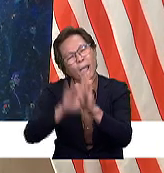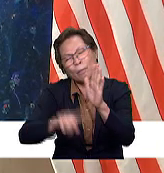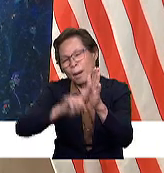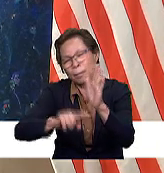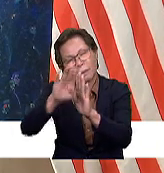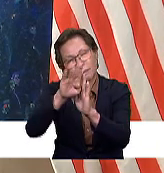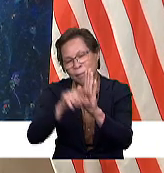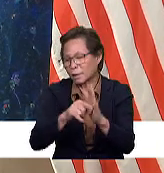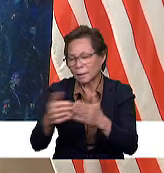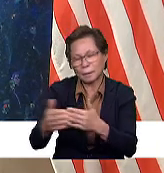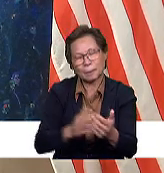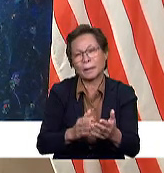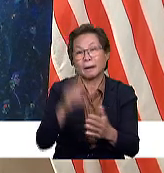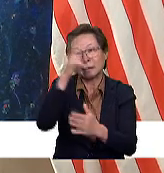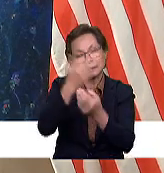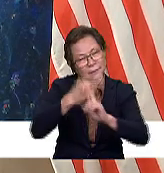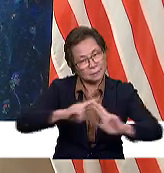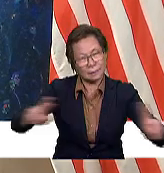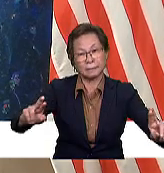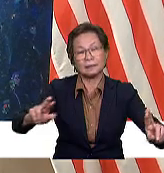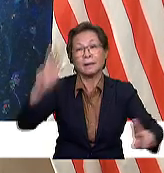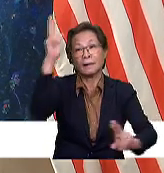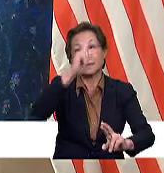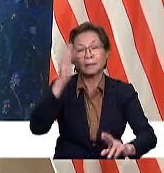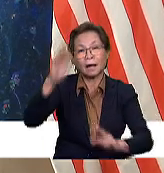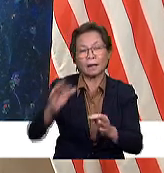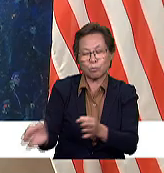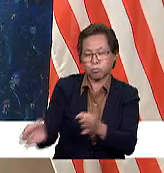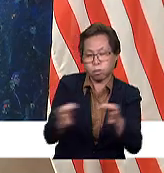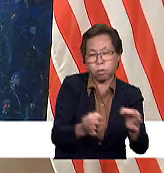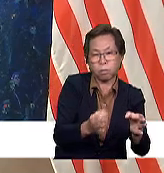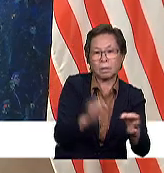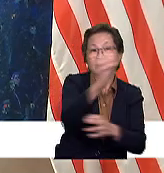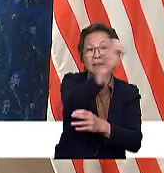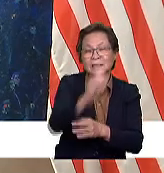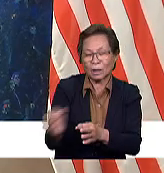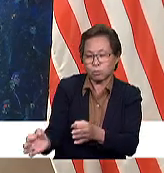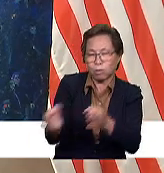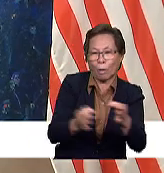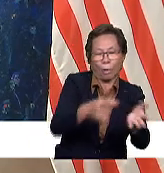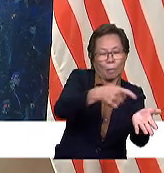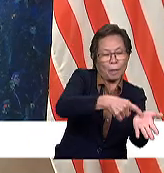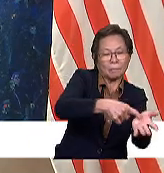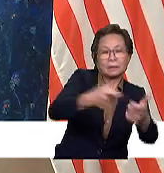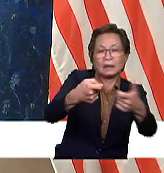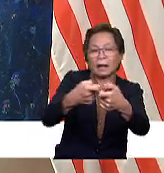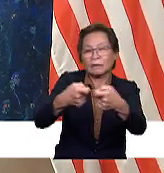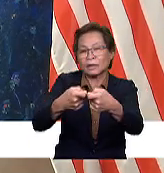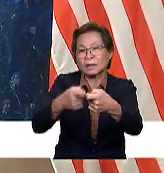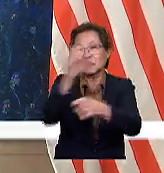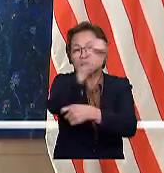belakang Hai Swedia kerajaan Eka melanjutkan pemberian discount Bil elektrik